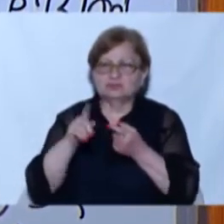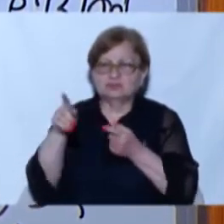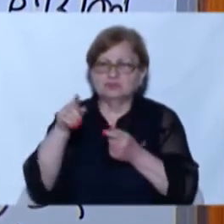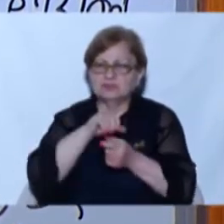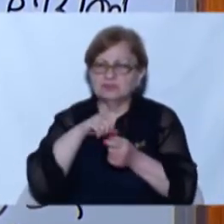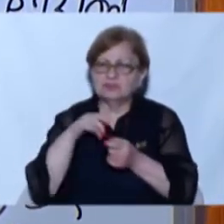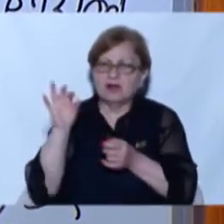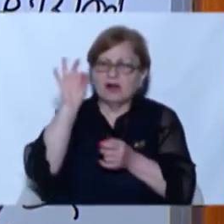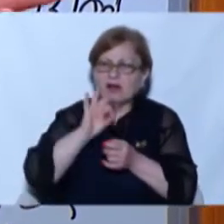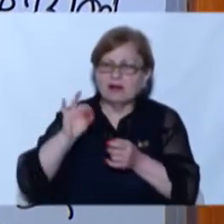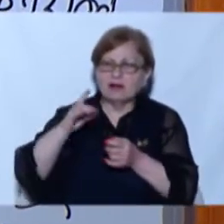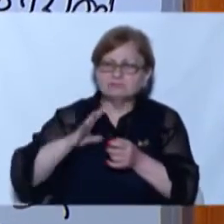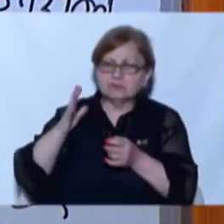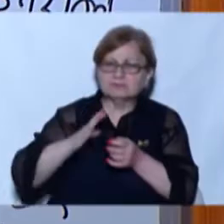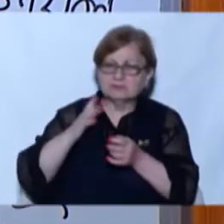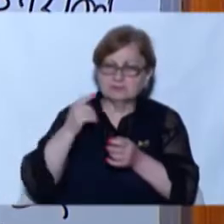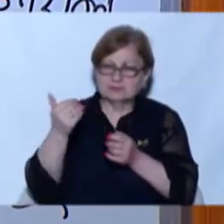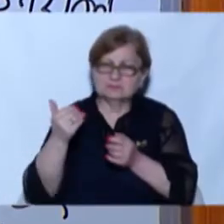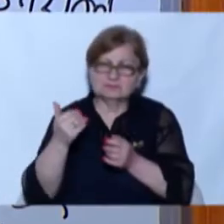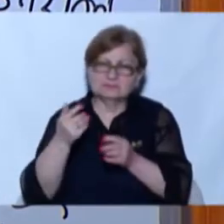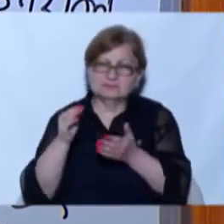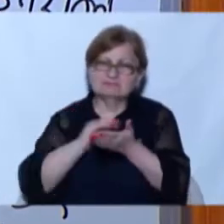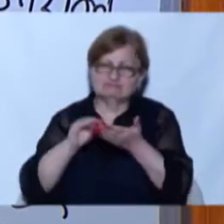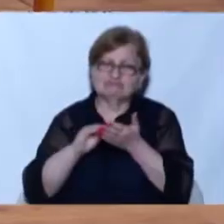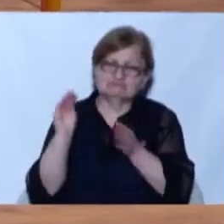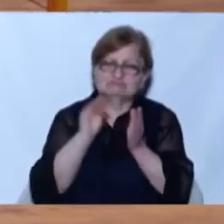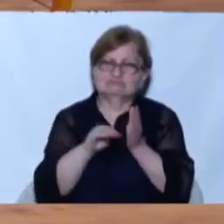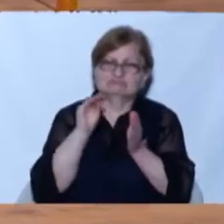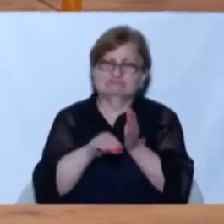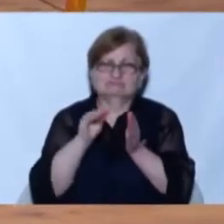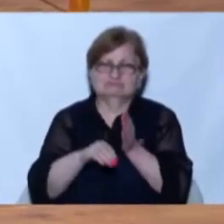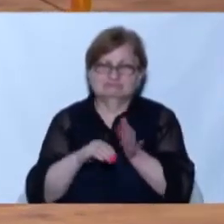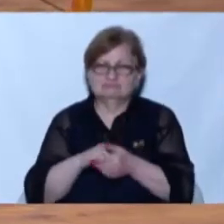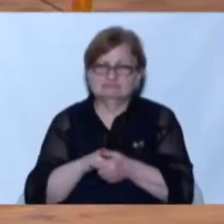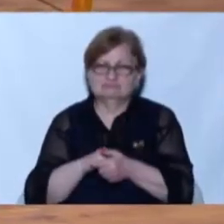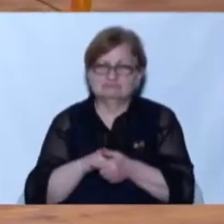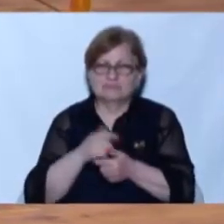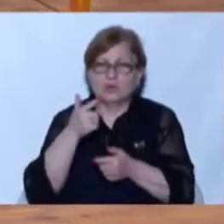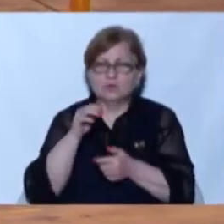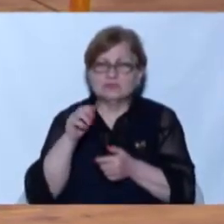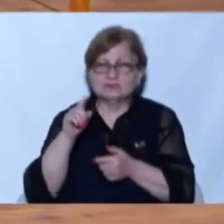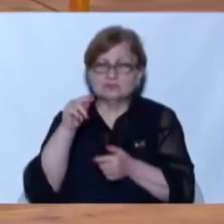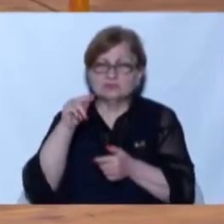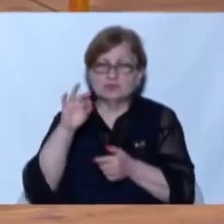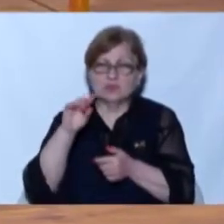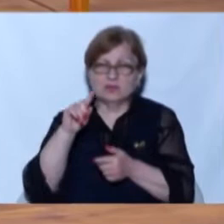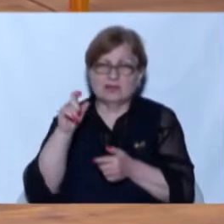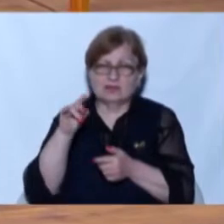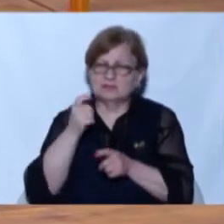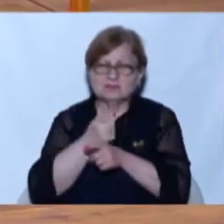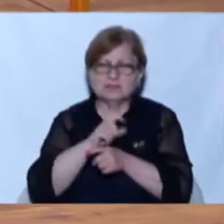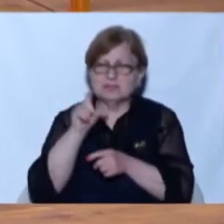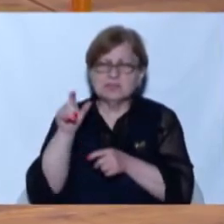შემოაქვს თვითონ წერალს თავის ამა თუ იმ ნაწარმოებში. გოდერძი ჩოხელი ძალიან